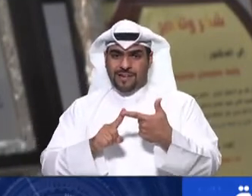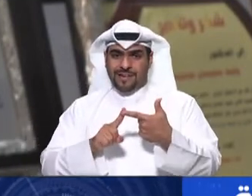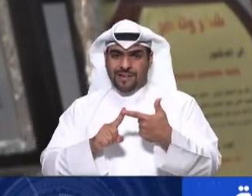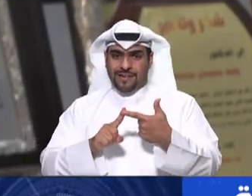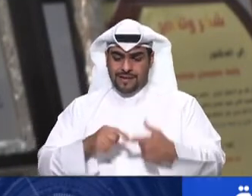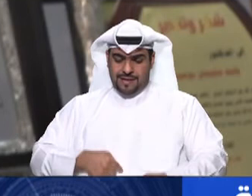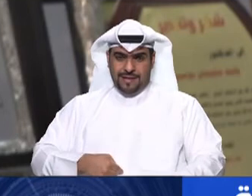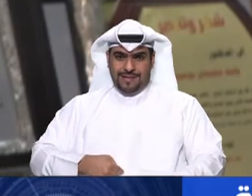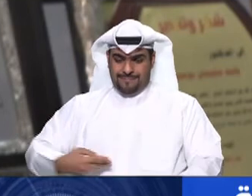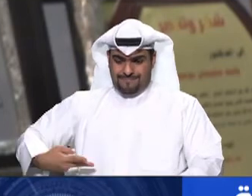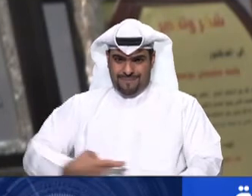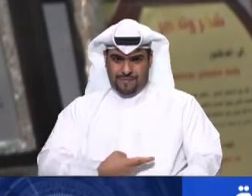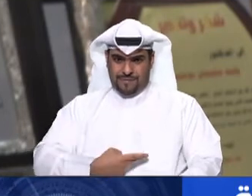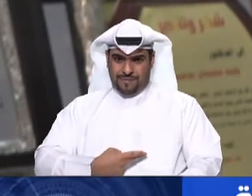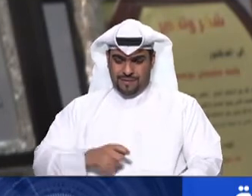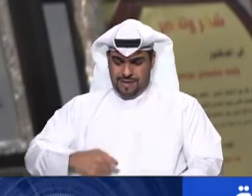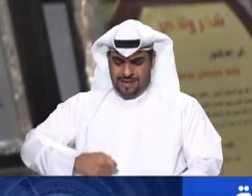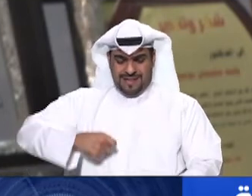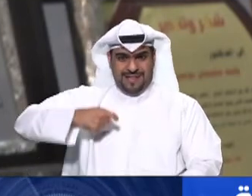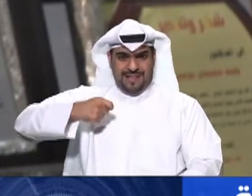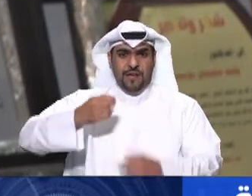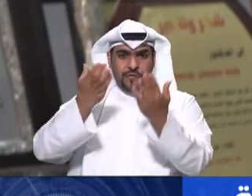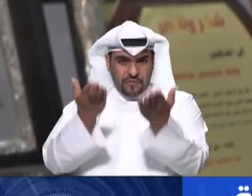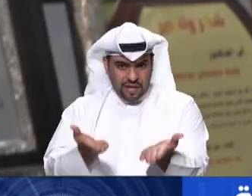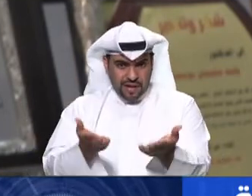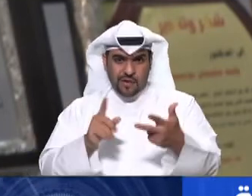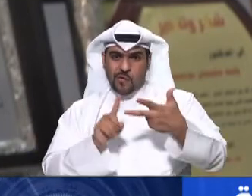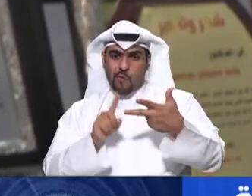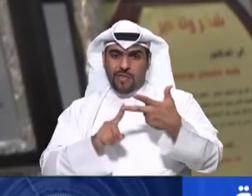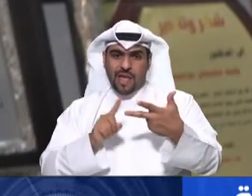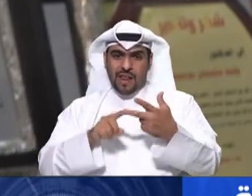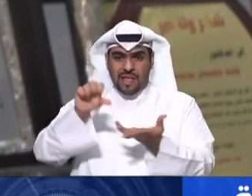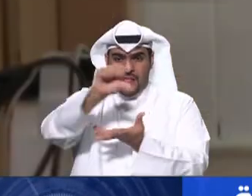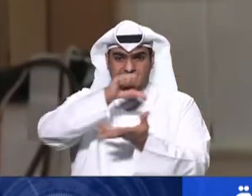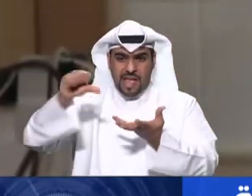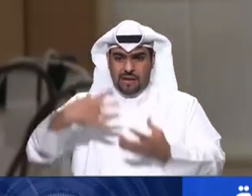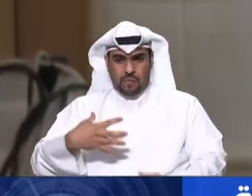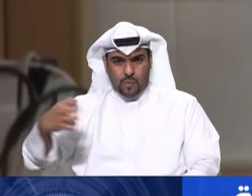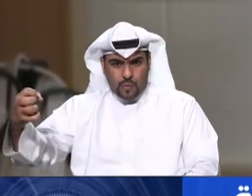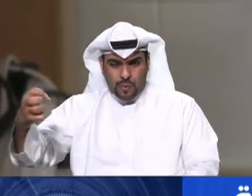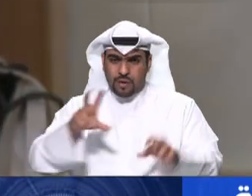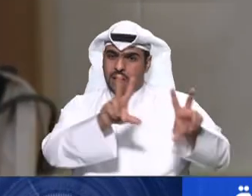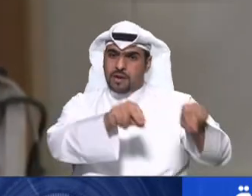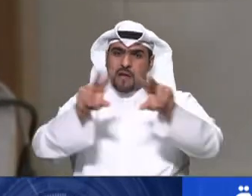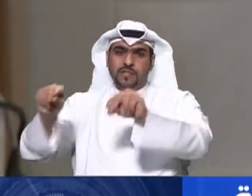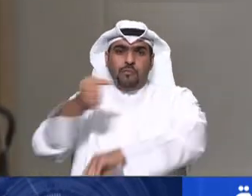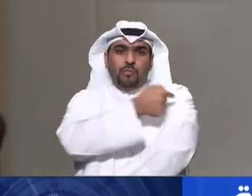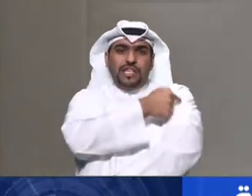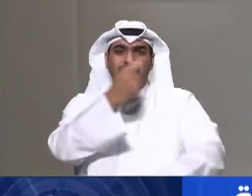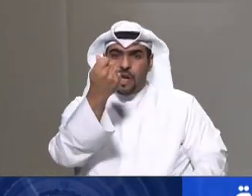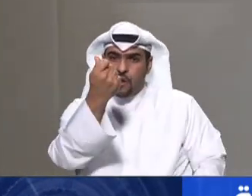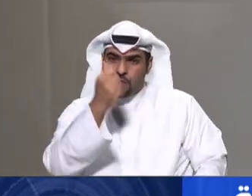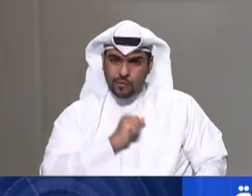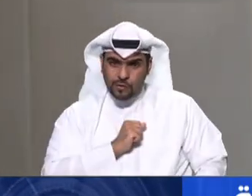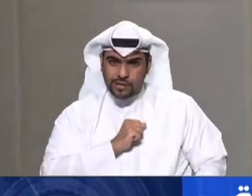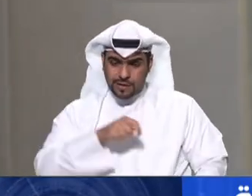وتقريبا الرقم قريب جدا أو مشابه في المستشفيات الخاصة. السمنة هي بؤرة الإصابة بالعديد